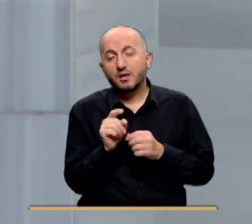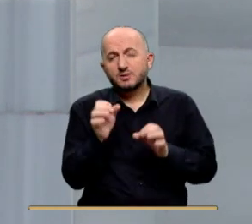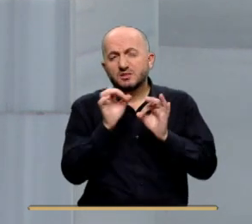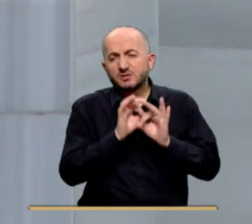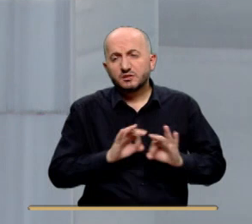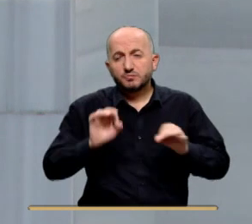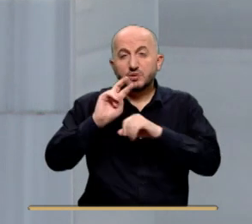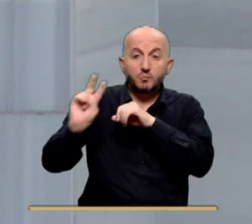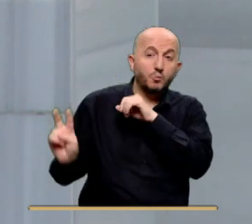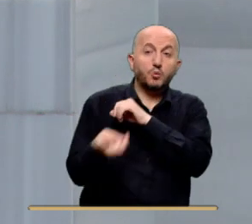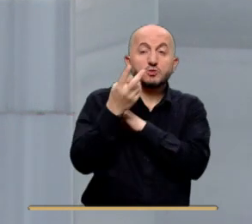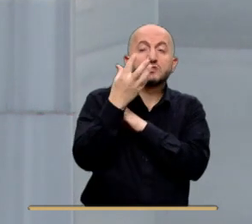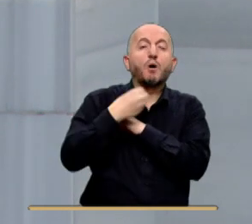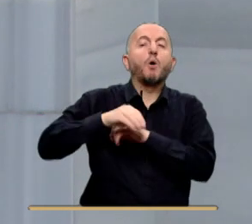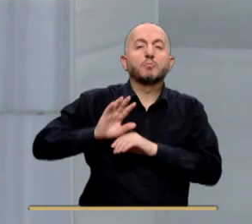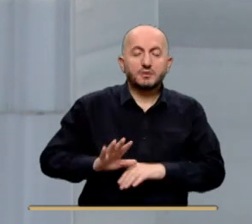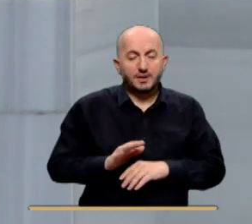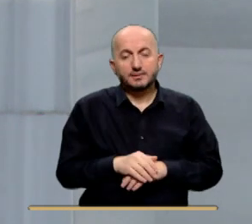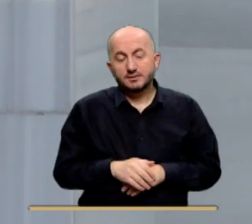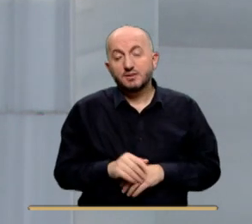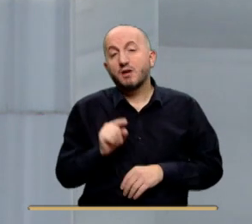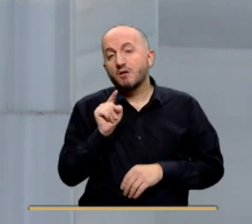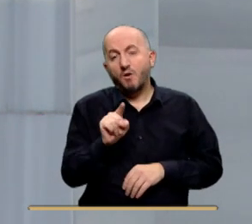hiçbir mucizesi olmasaydı o